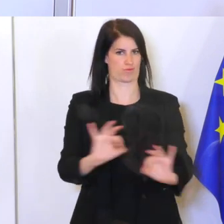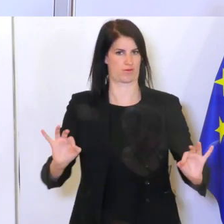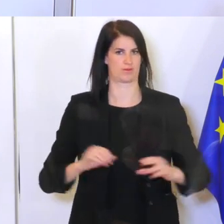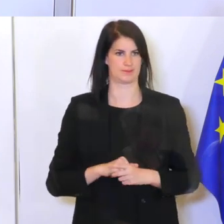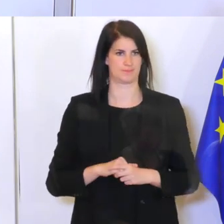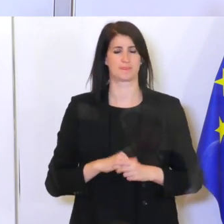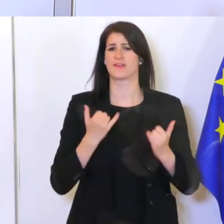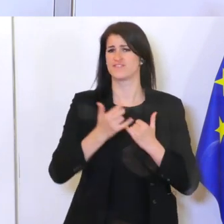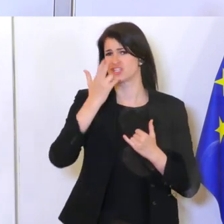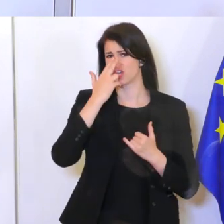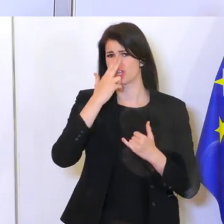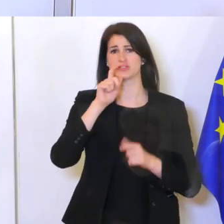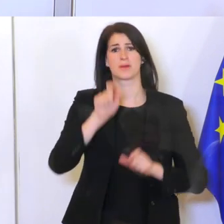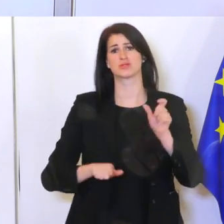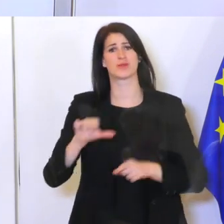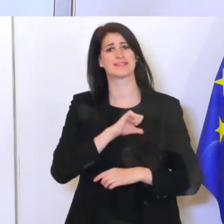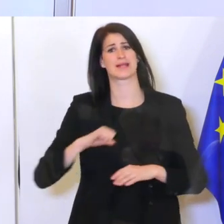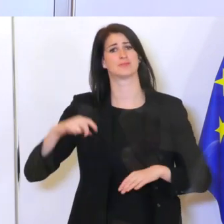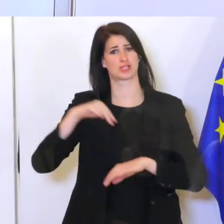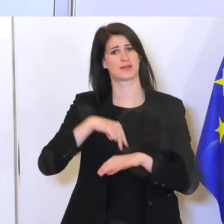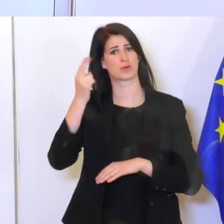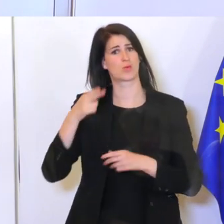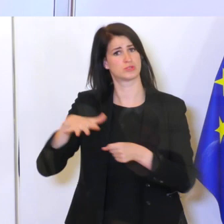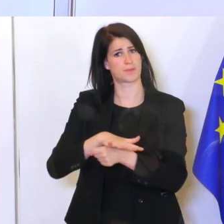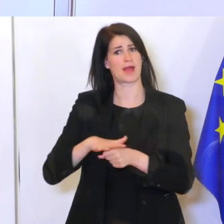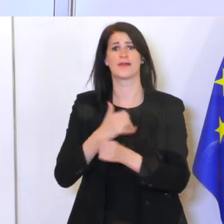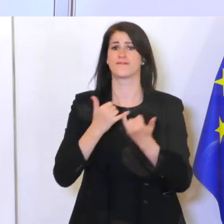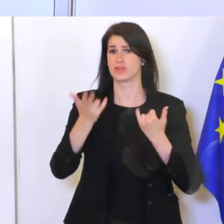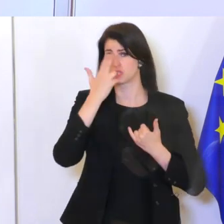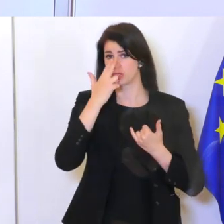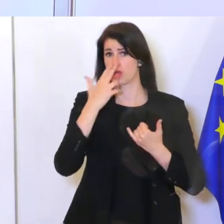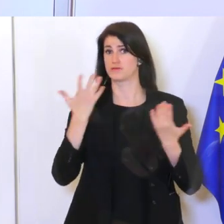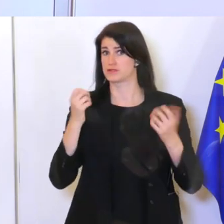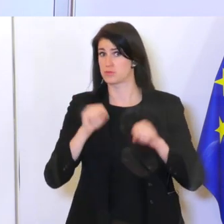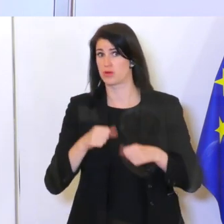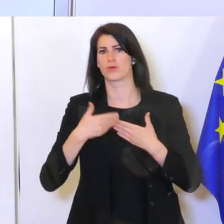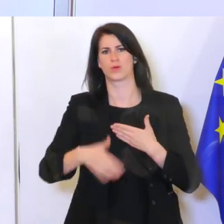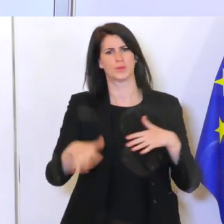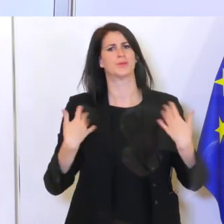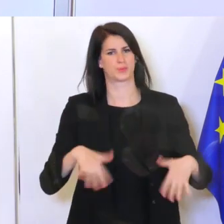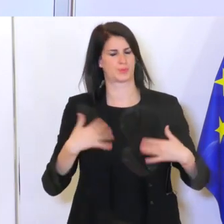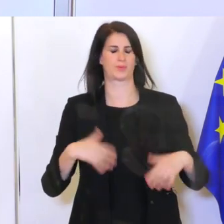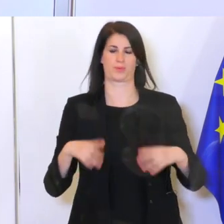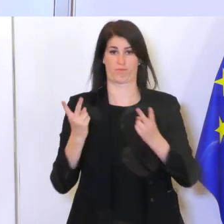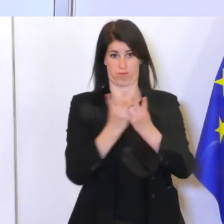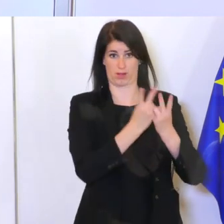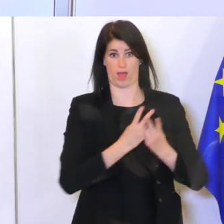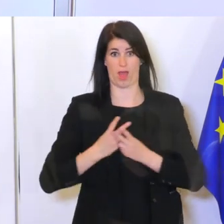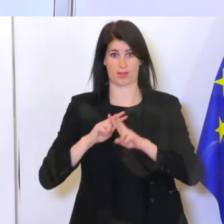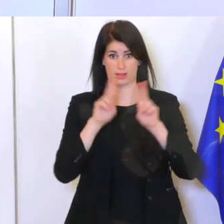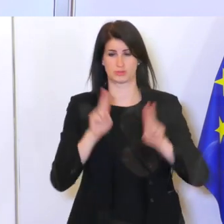die Freischaffenden ausschaut, das kann sich dann, glaube ich, auch sehen lassen im internationalen Vergleich, gerade so wie der